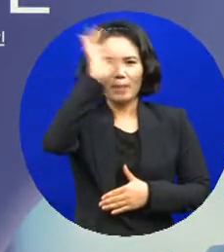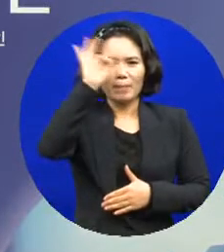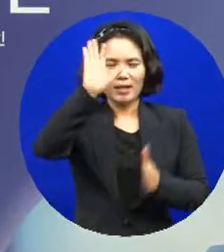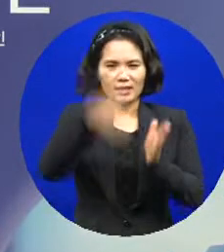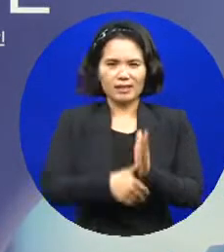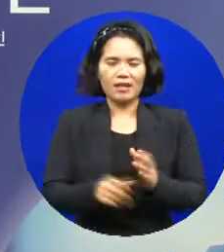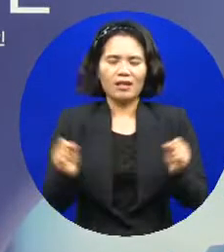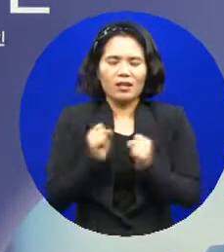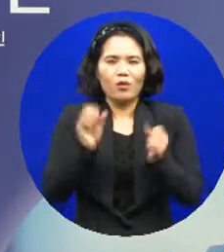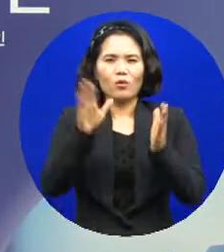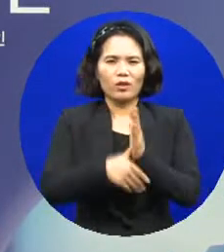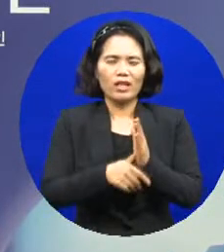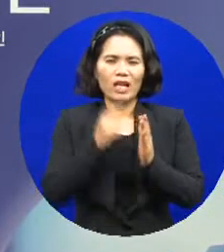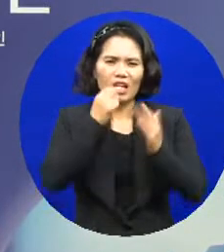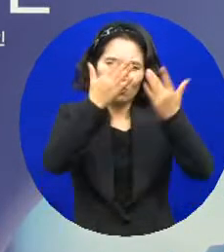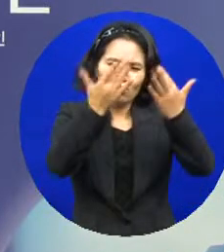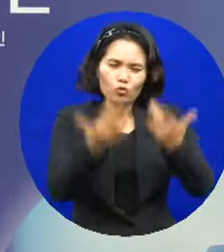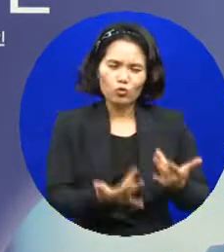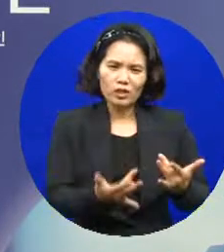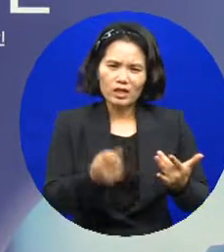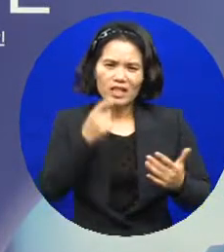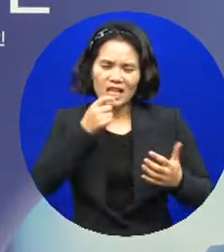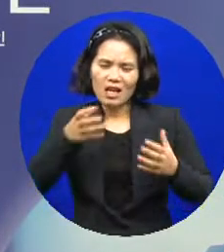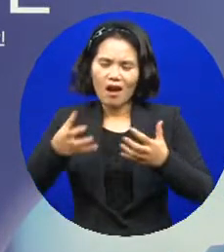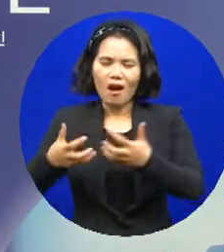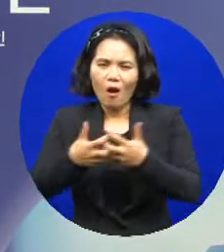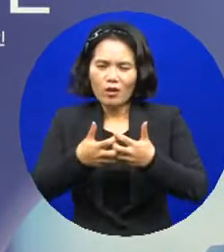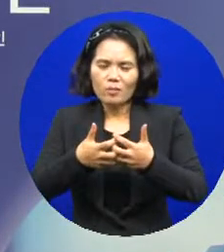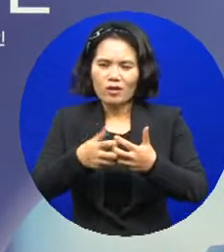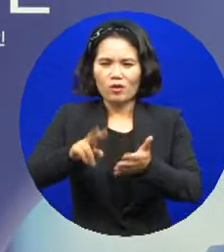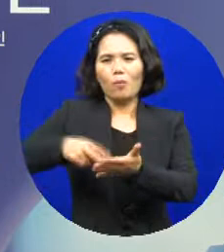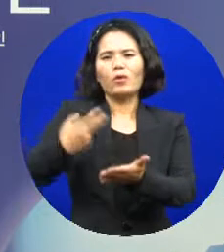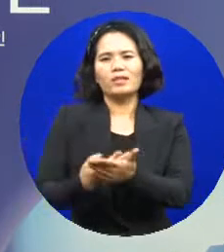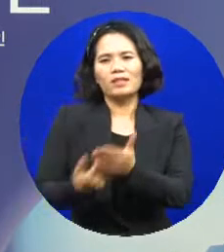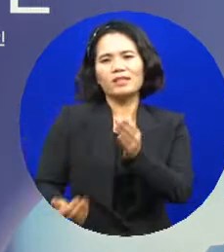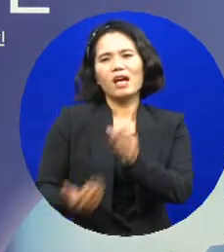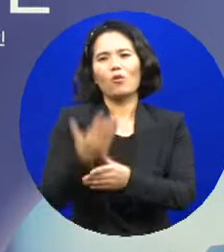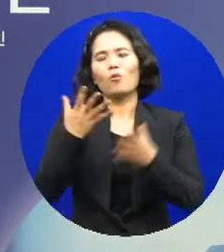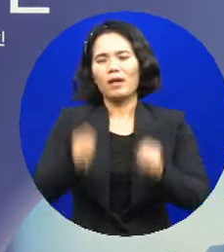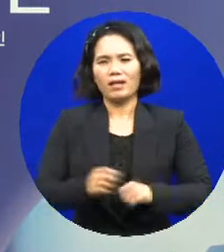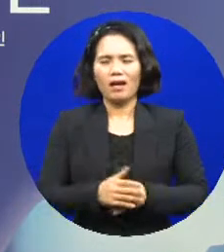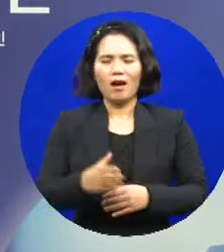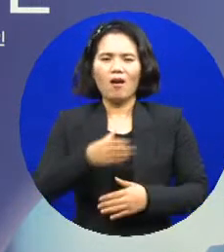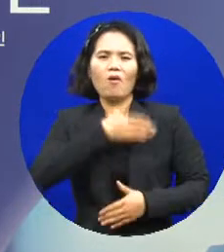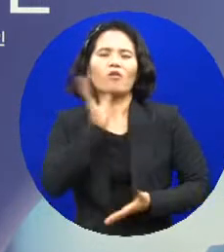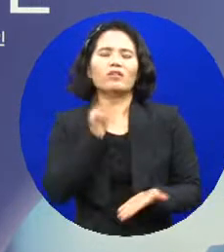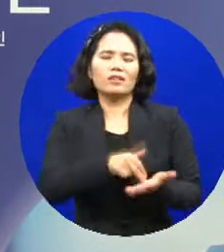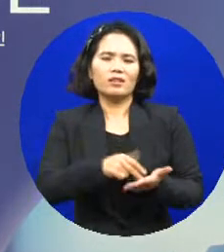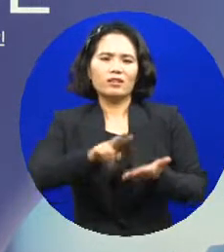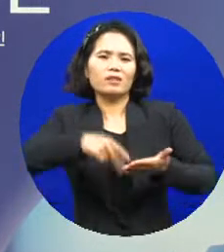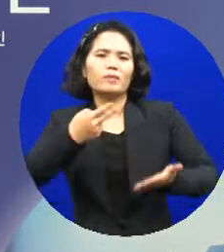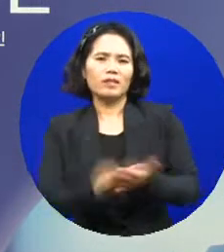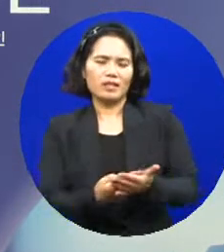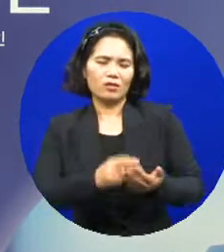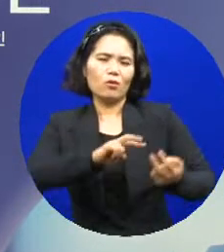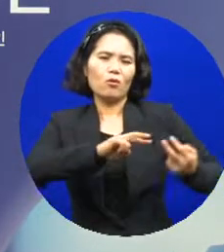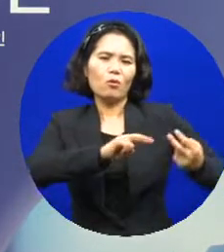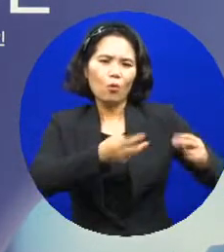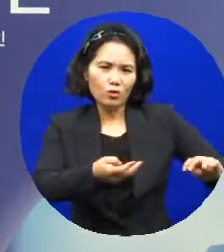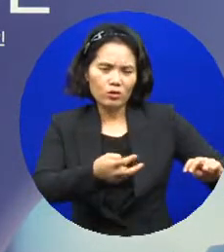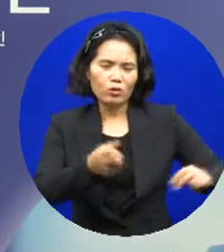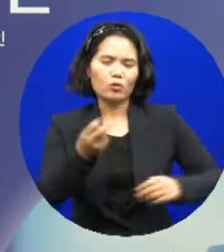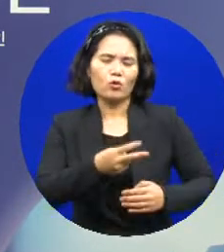행복한 용인 탐방입니다. 겨울철 눈길, 빙판길에서 낙상 사고 위험이 큰데요. 어르신들은 낙상으로